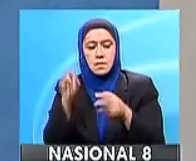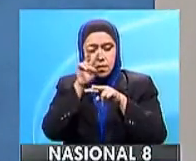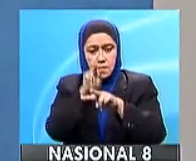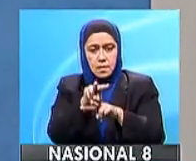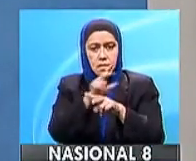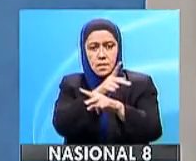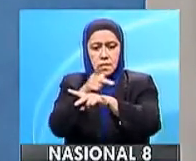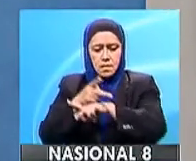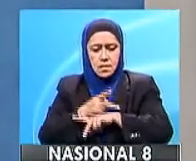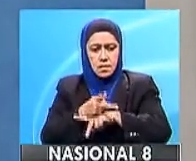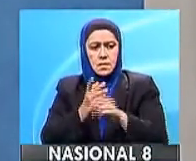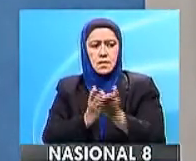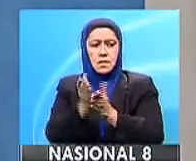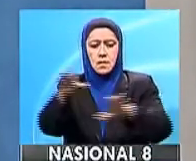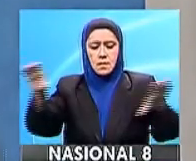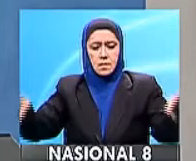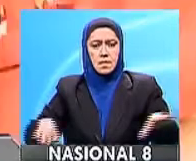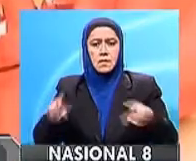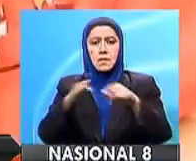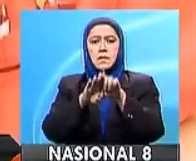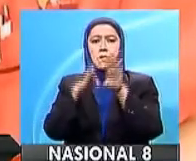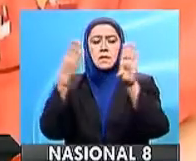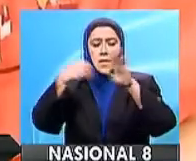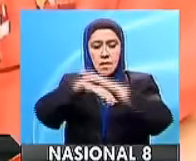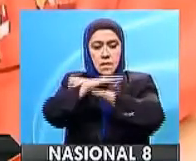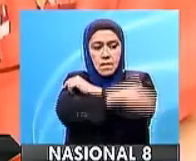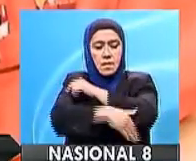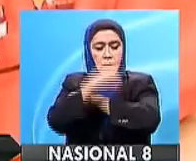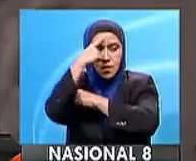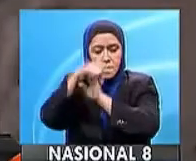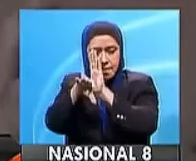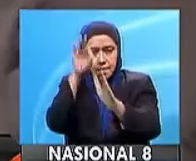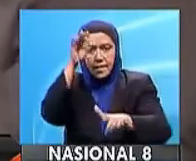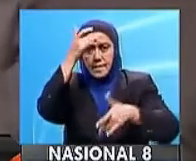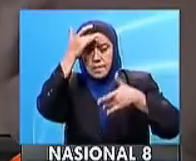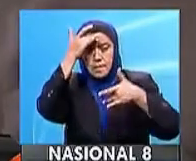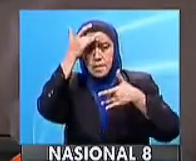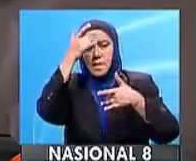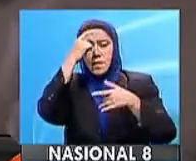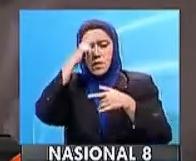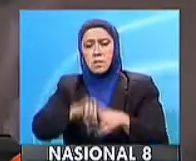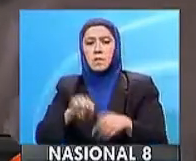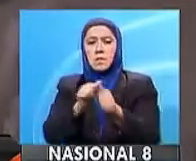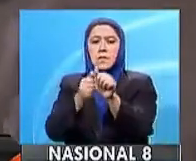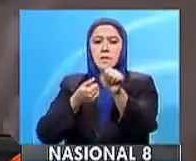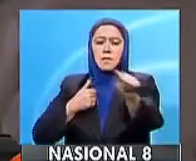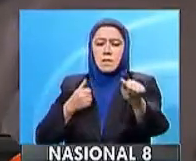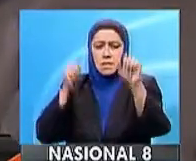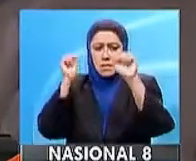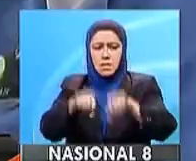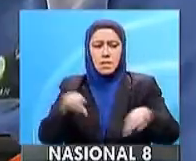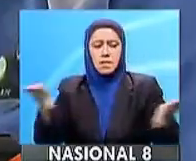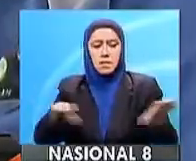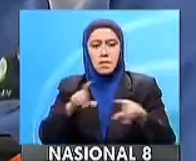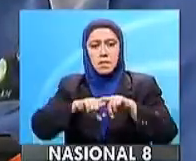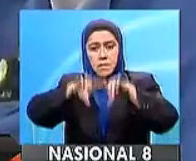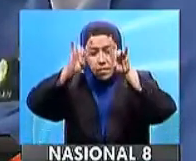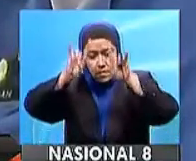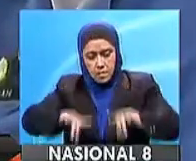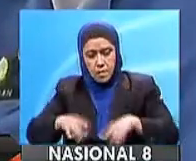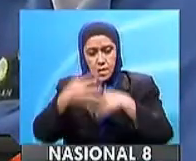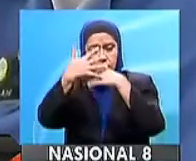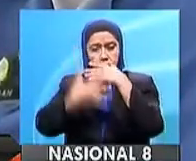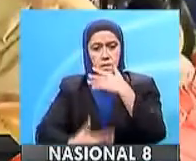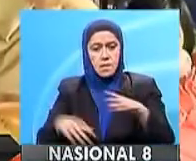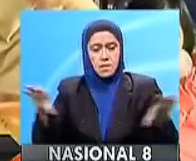terus dilakukan di pintu-pintu masuk negara bagi mengesan penyakit ini agar tindakan awal pencegahan dapat dibuat. Ujian darah turut